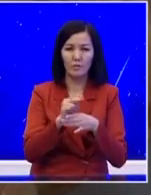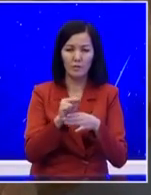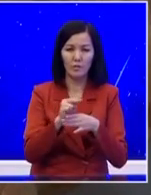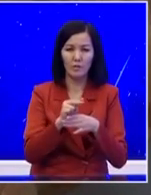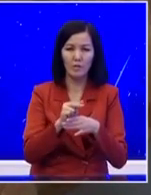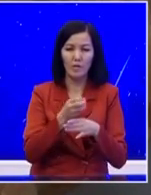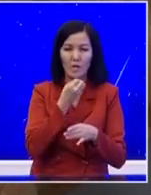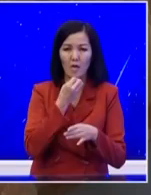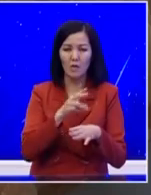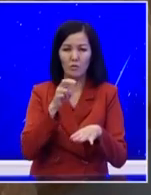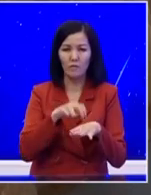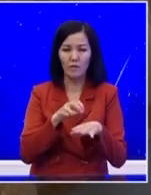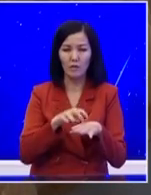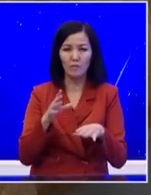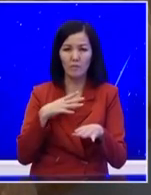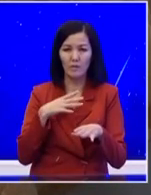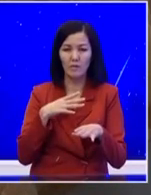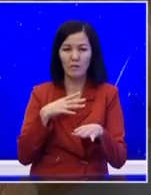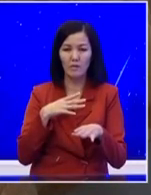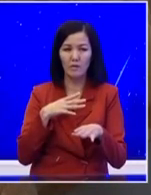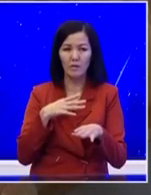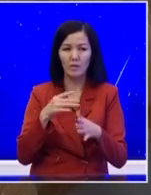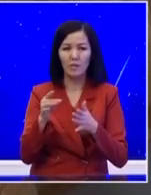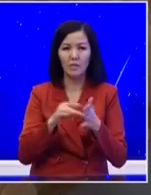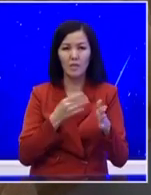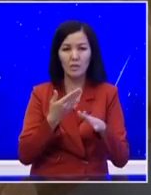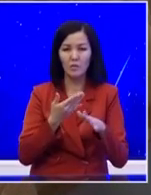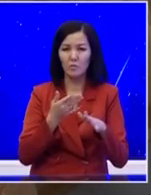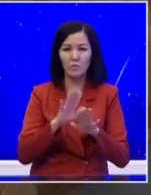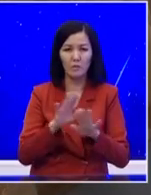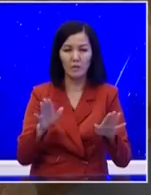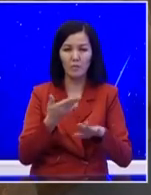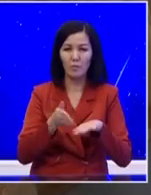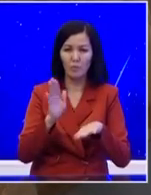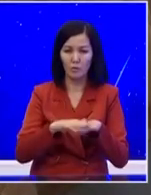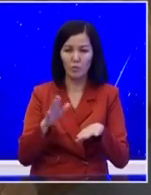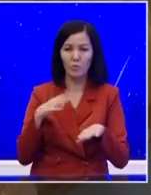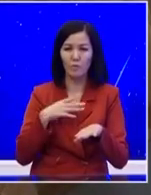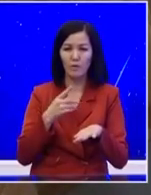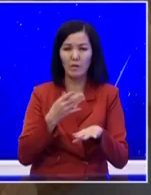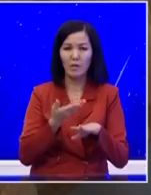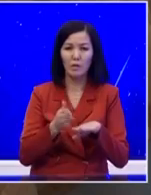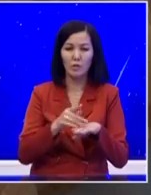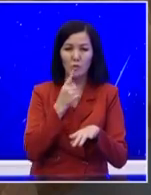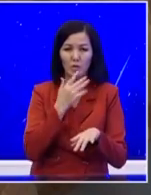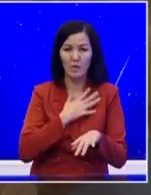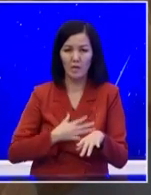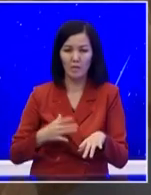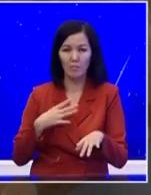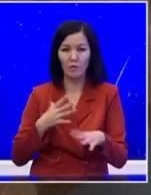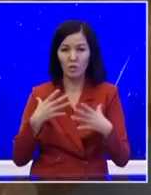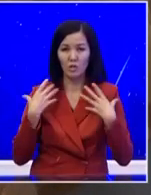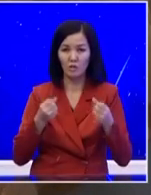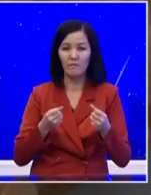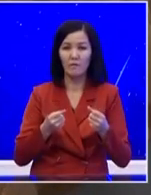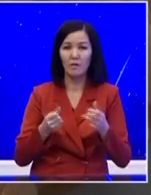Хорошие врачи были, в общем, и выходили его. Но не сразу, ему тяжело было. Потом написали уже домой письмо, что он жив, здоров.